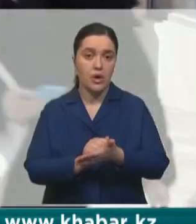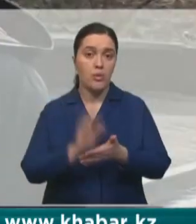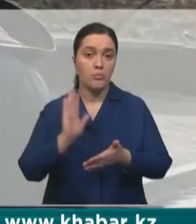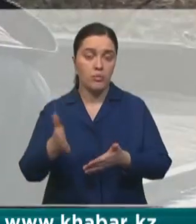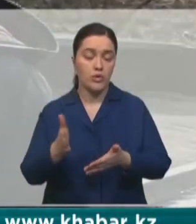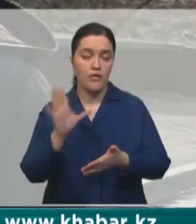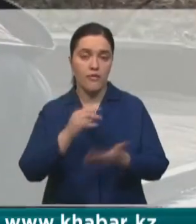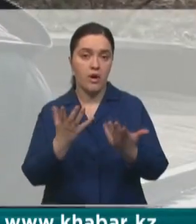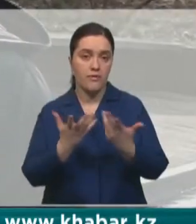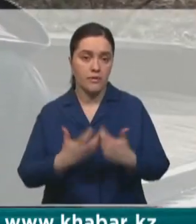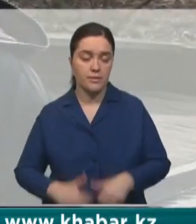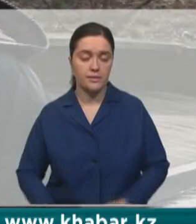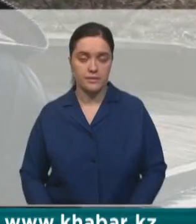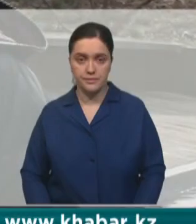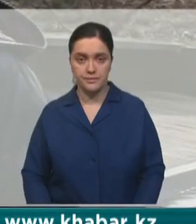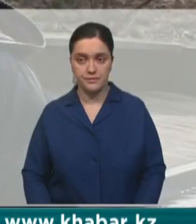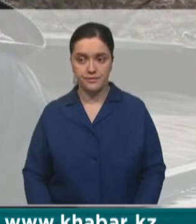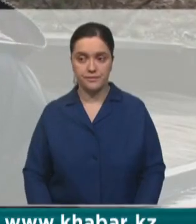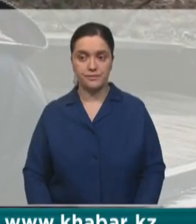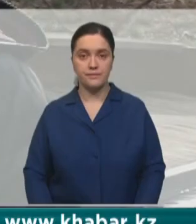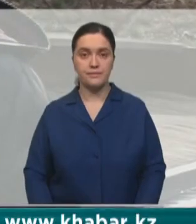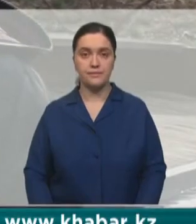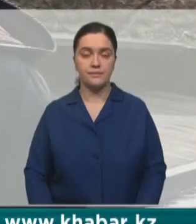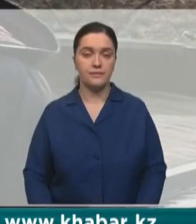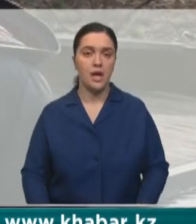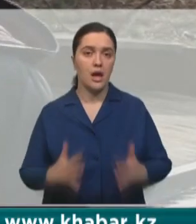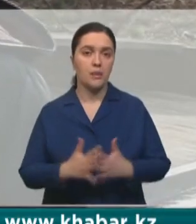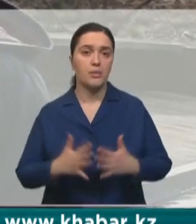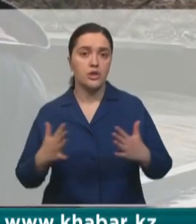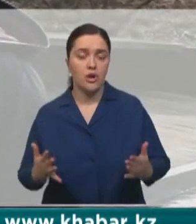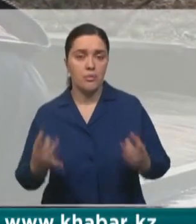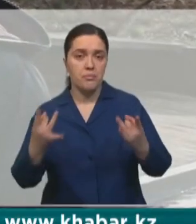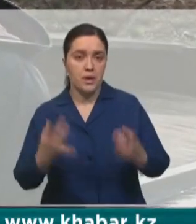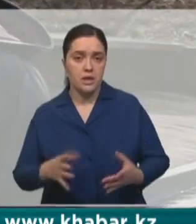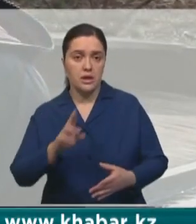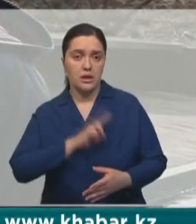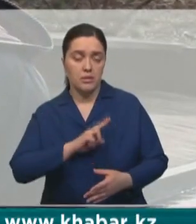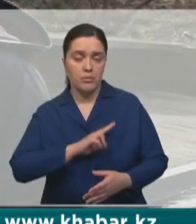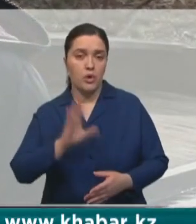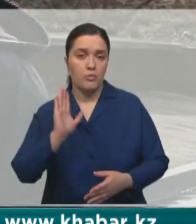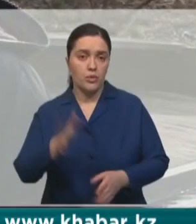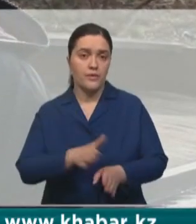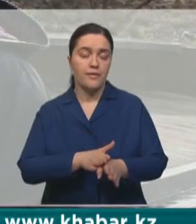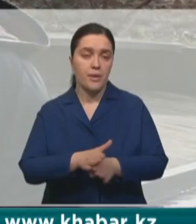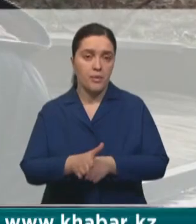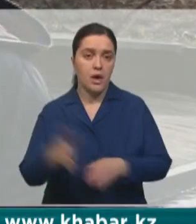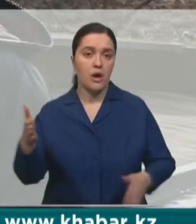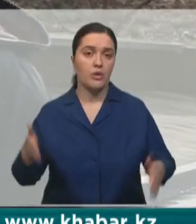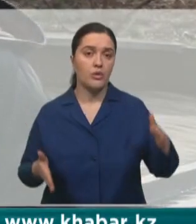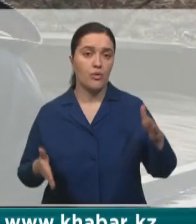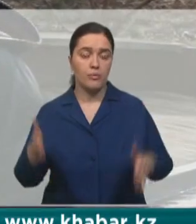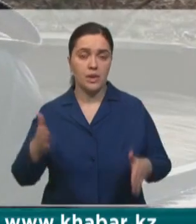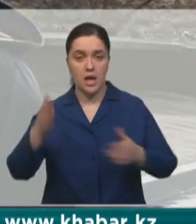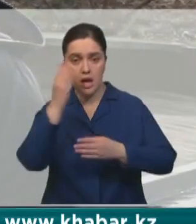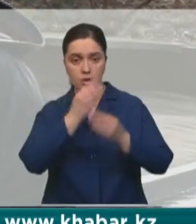труда. По-моему, большинство простых работ будут уже выполняться роботами